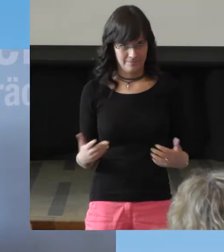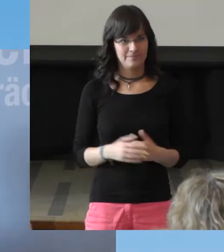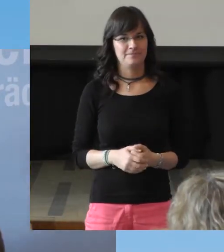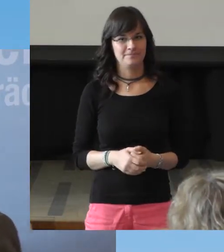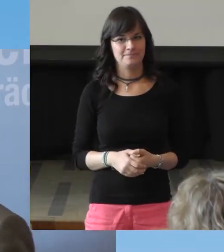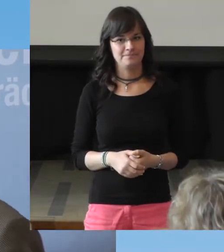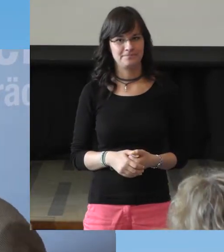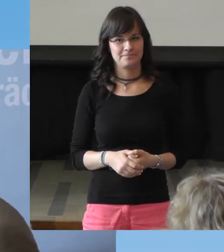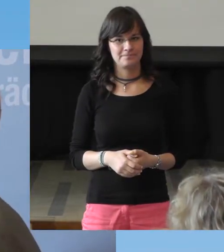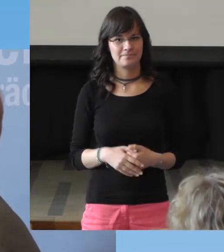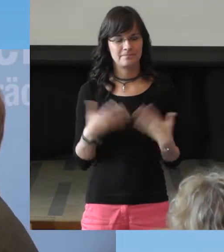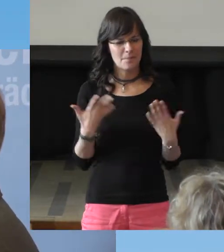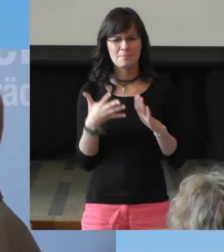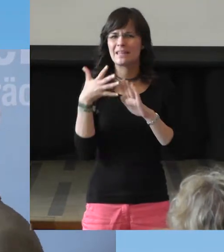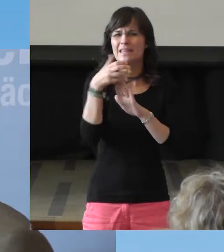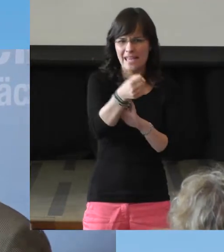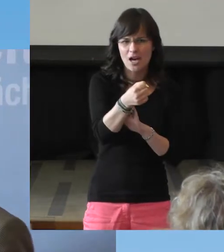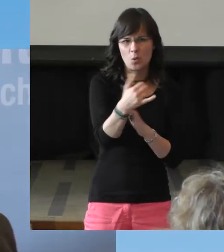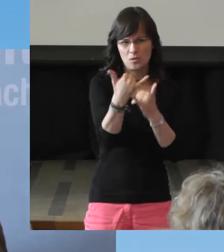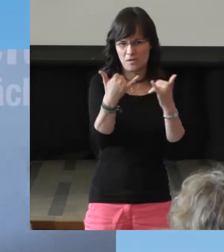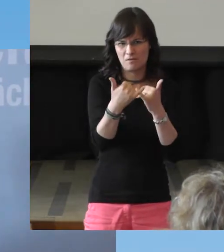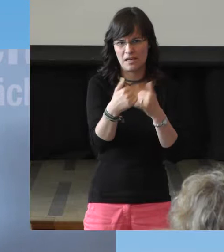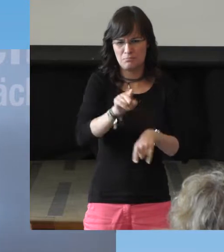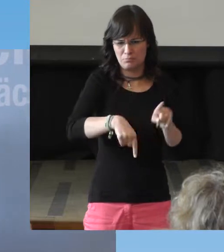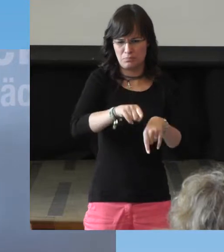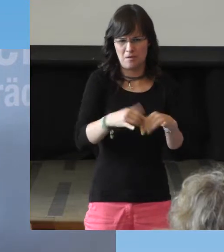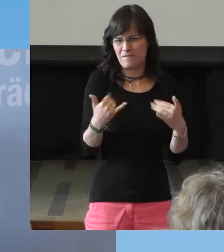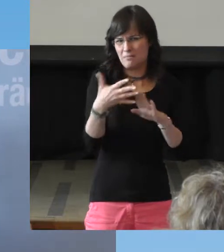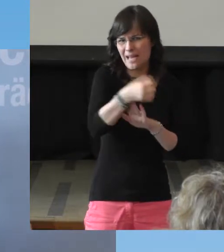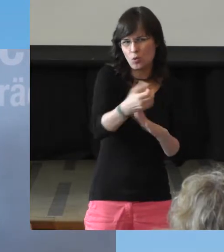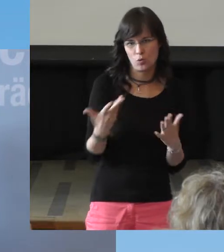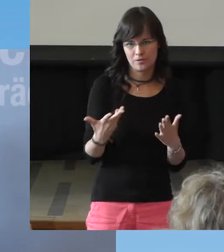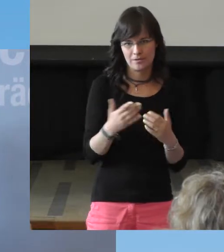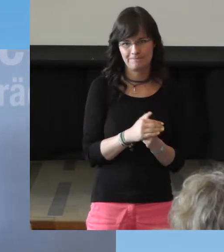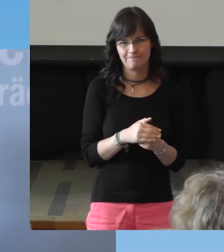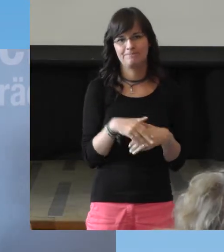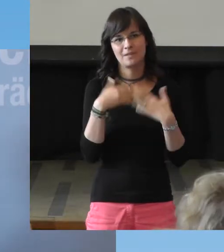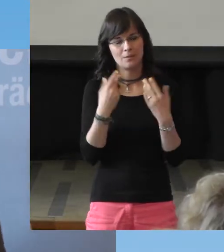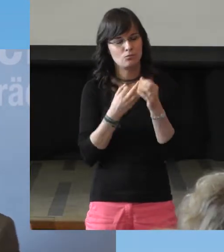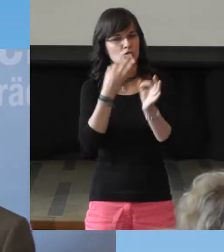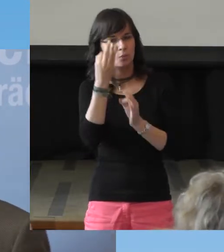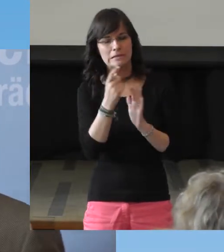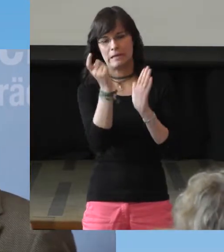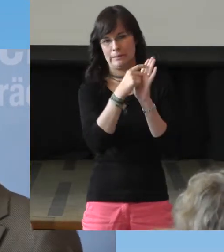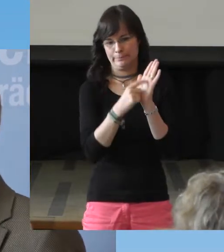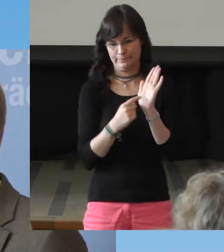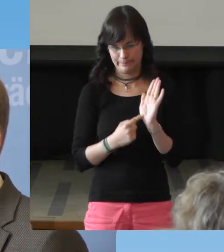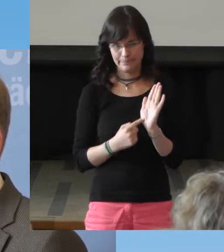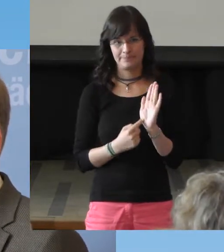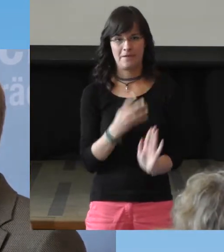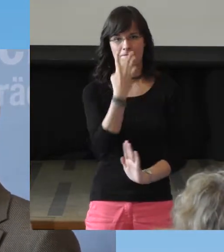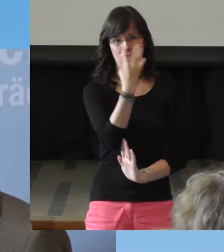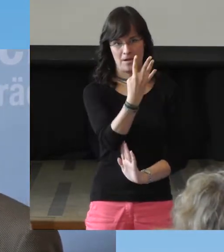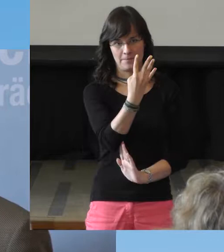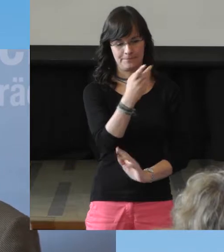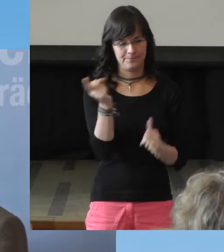Nun, wie stellt man die Diagnose von Restless-Lex? Da gibt es eigentlich ganz charakteristische, essentielle Kriterien, davon gibt es vier